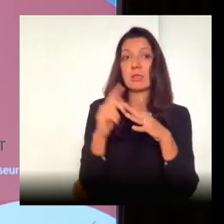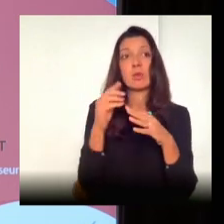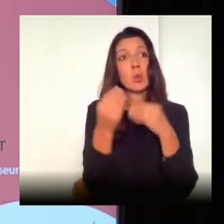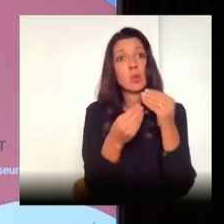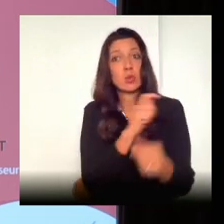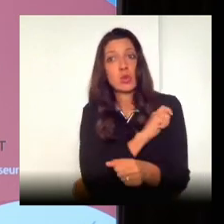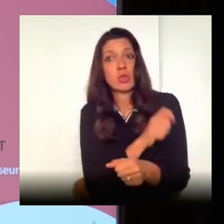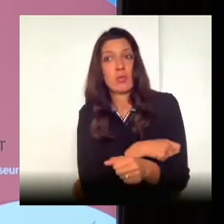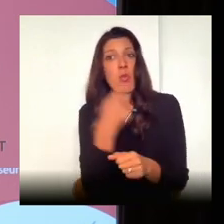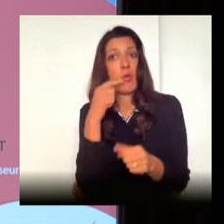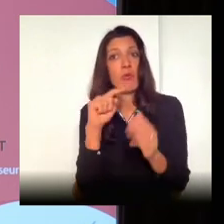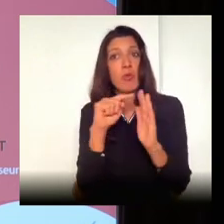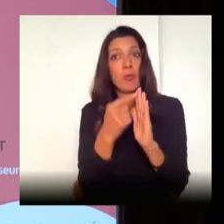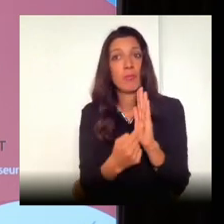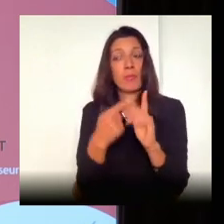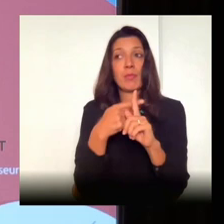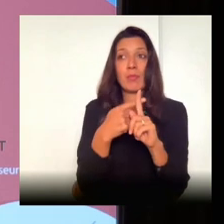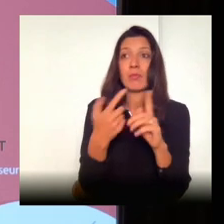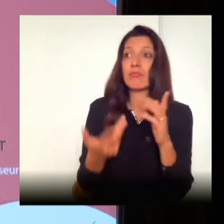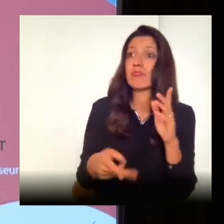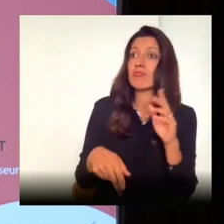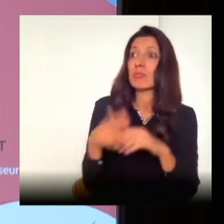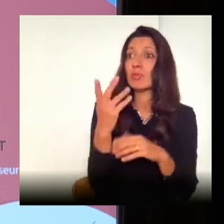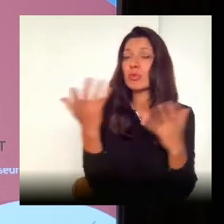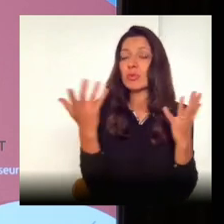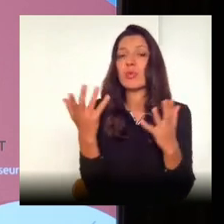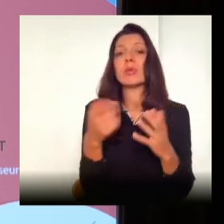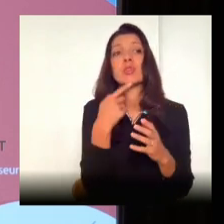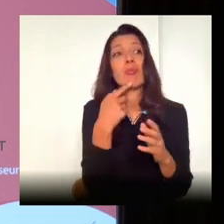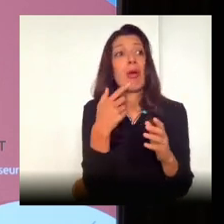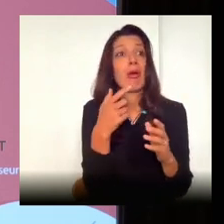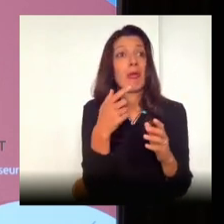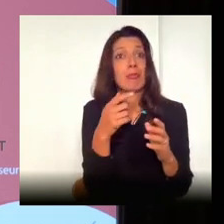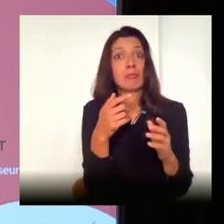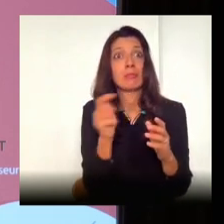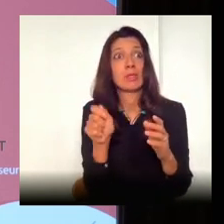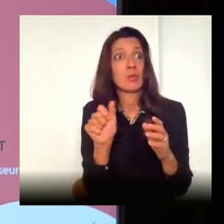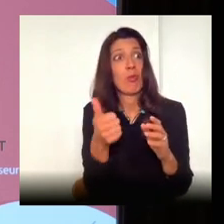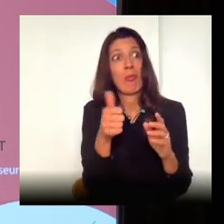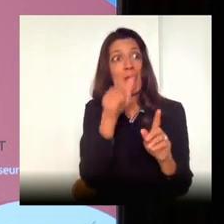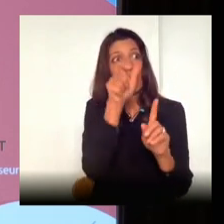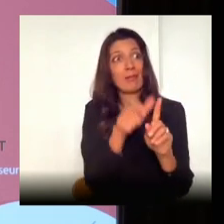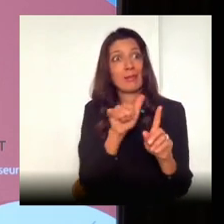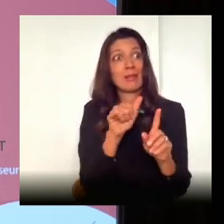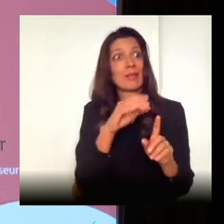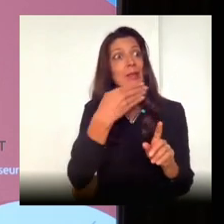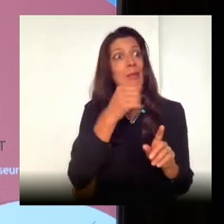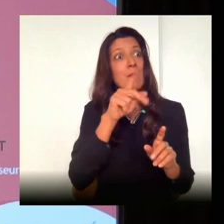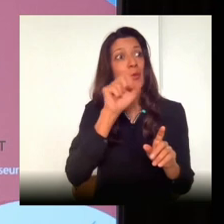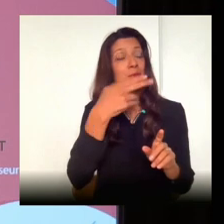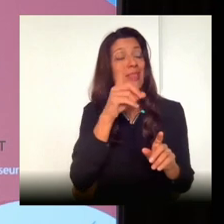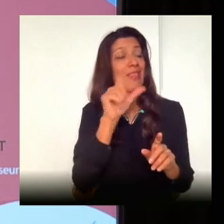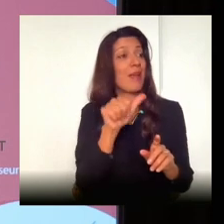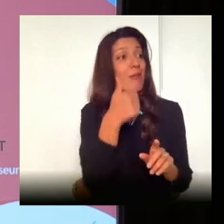le principal levier? Je vais commencer évidemment par Trésor Makunda, et j'aimerais savoir si vous allez courir à Paris pendant les